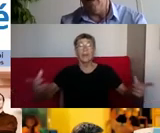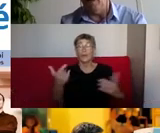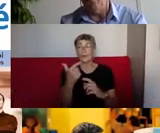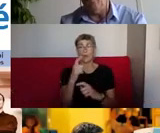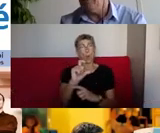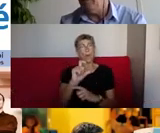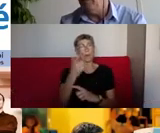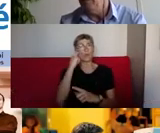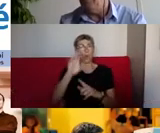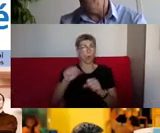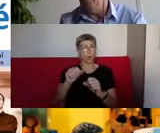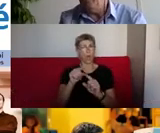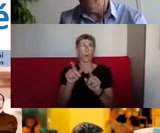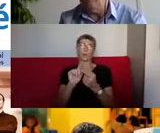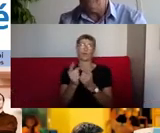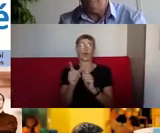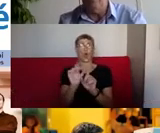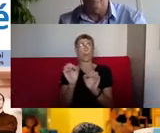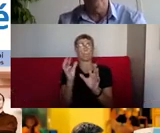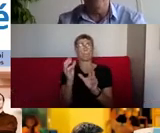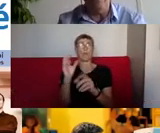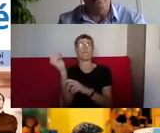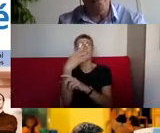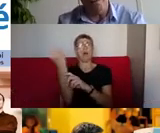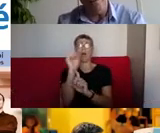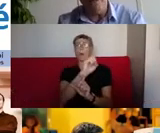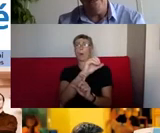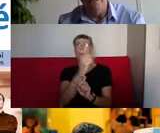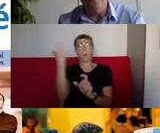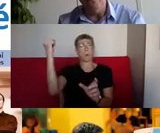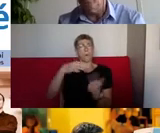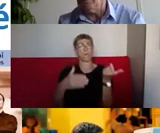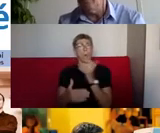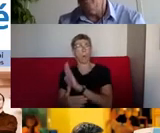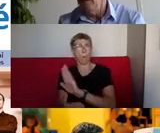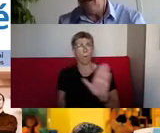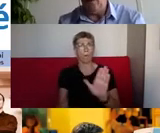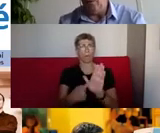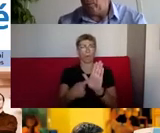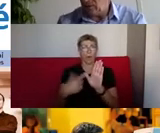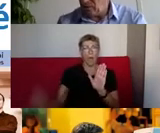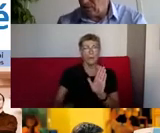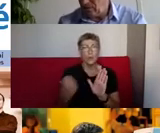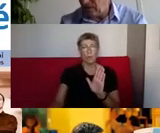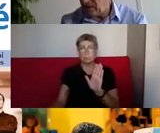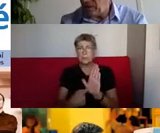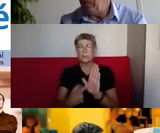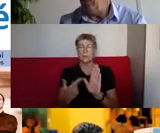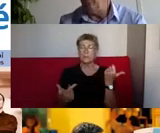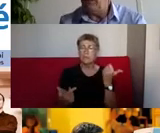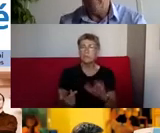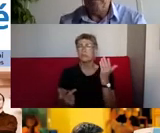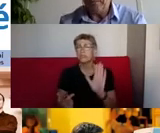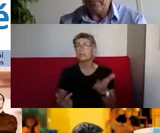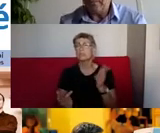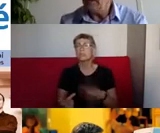regard, un phare qui va illuminer tout ce qui va se dérouler toute l'année. Et on va pouvoir parler des différentes actions. Alors tout à l'heure, Valérie parlait du Duo